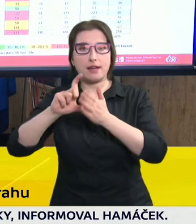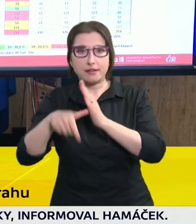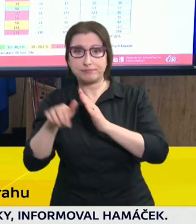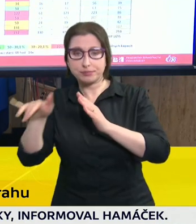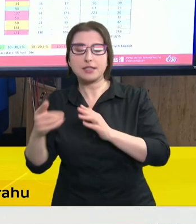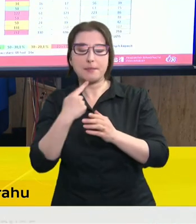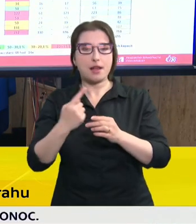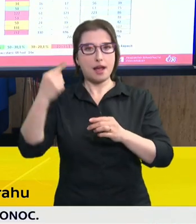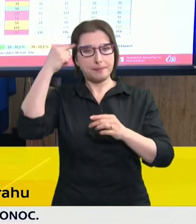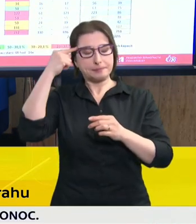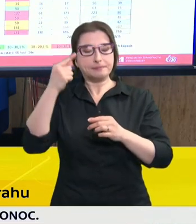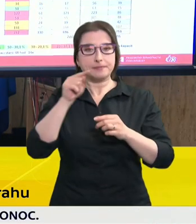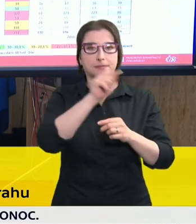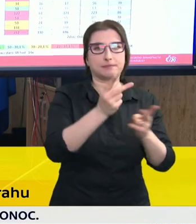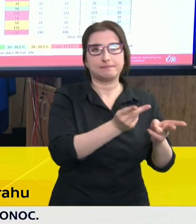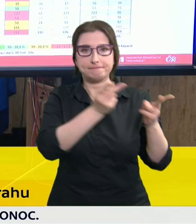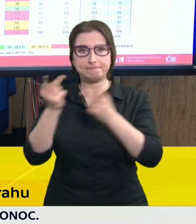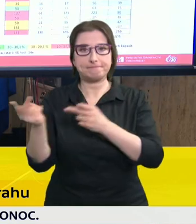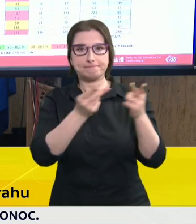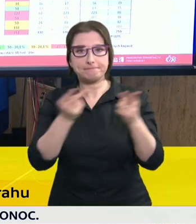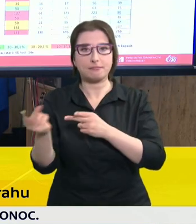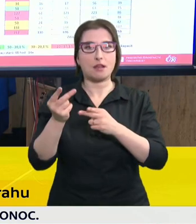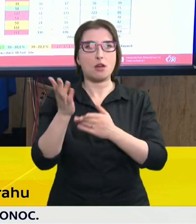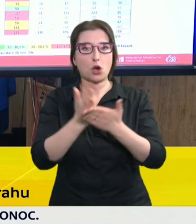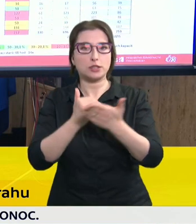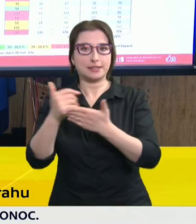účelně, jak si ty pacienty převážet.